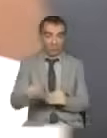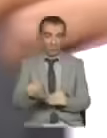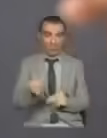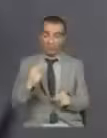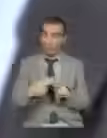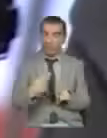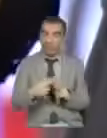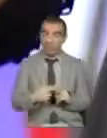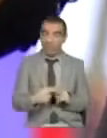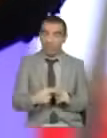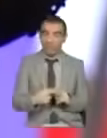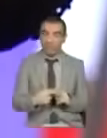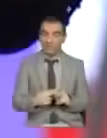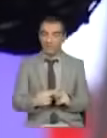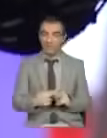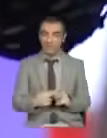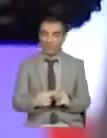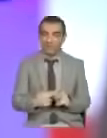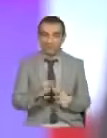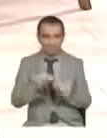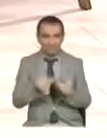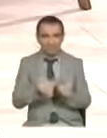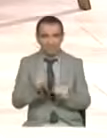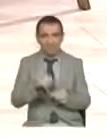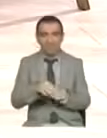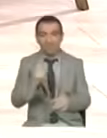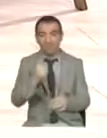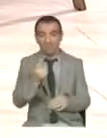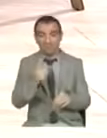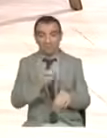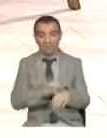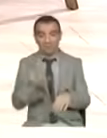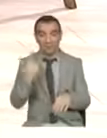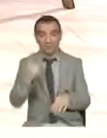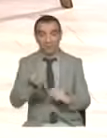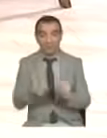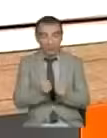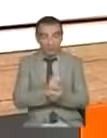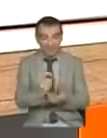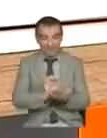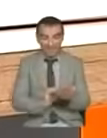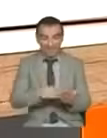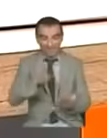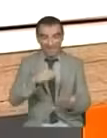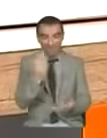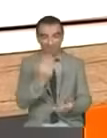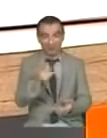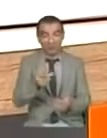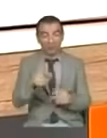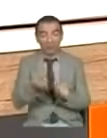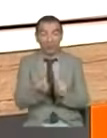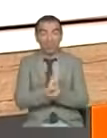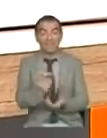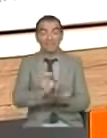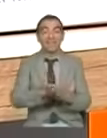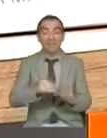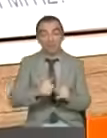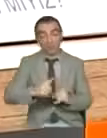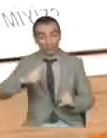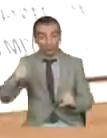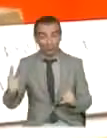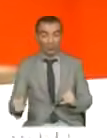Hemen. Ama onu öyle kırık vuruş durup atma. Bak, 1,5 dakika önce dedim ki soyadını yaz, reklama gideceğiz. Daha soyadını yazamadı bile, o kadar